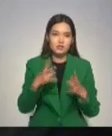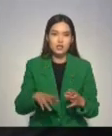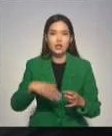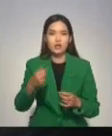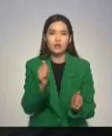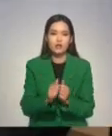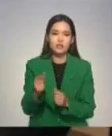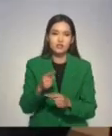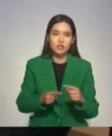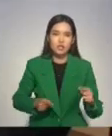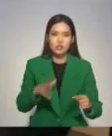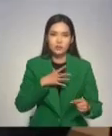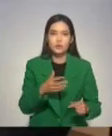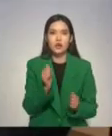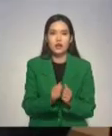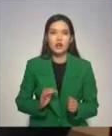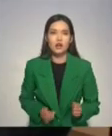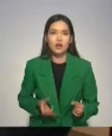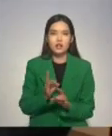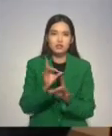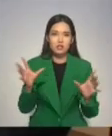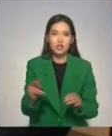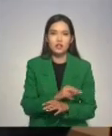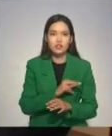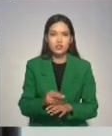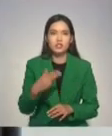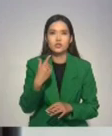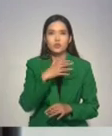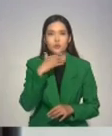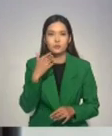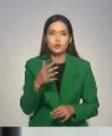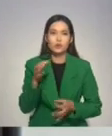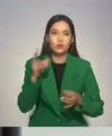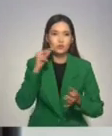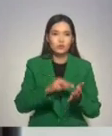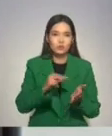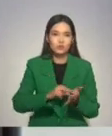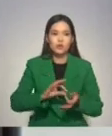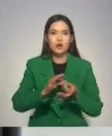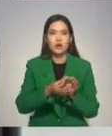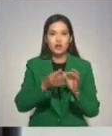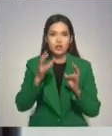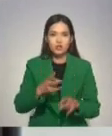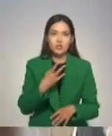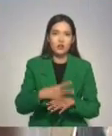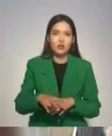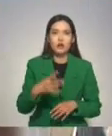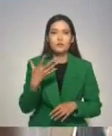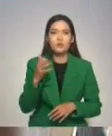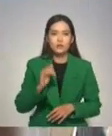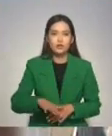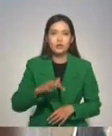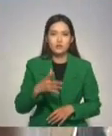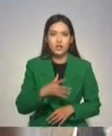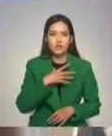потерпевшей стороны частично. В части компенсации затрат на лечение – треть от запрашиваемой суммы. Моральный вред оценен в 500 тысяч